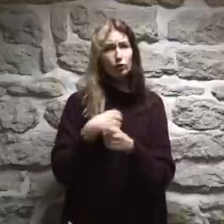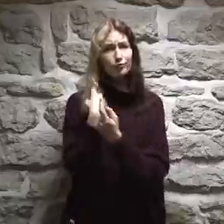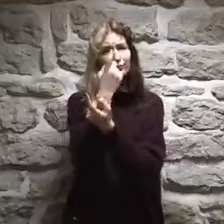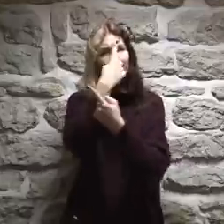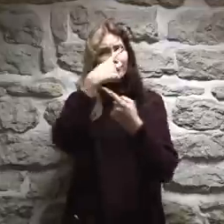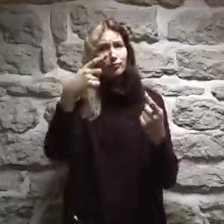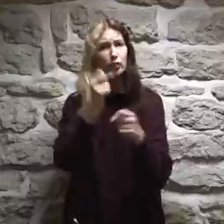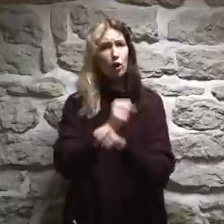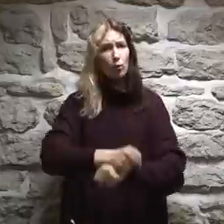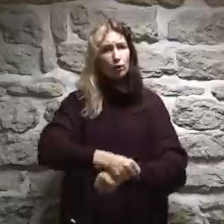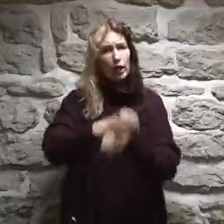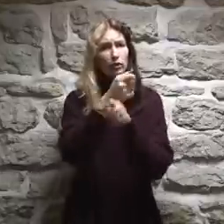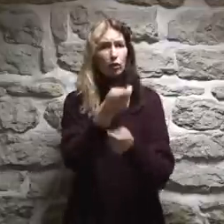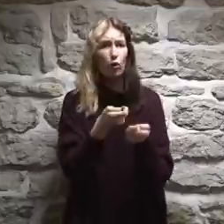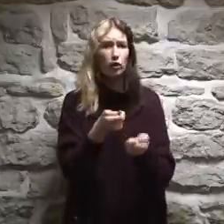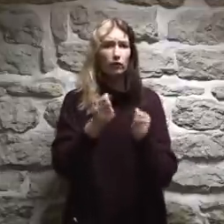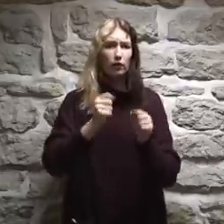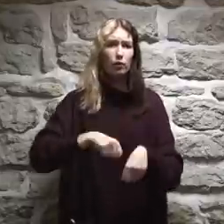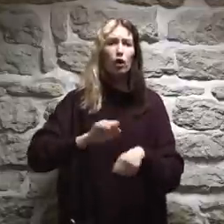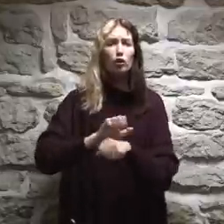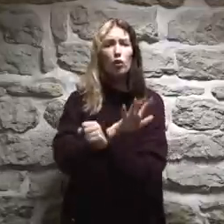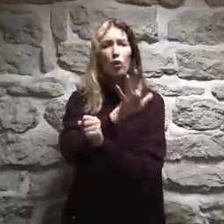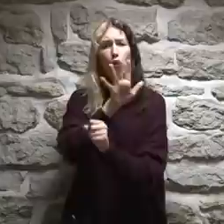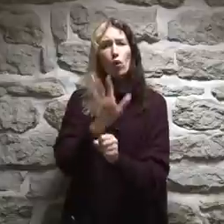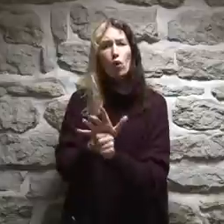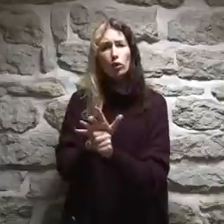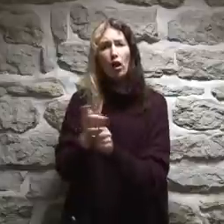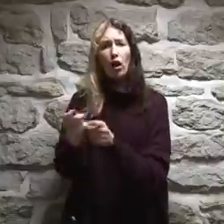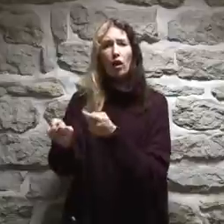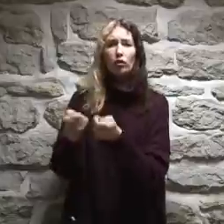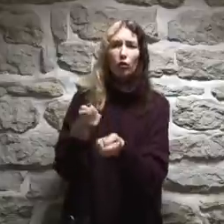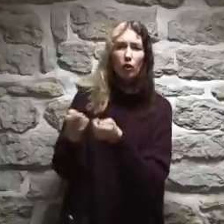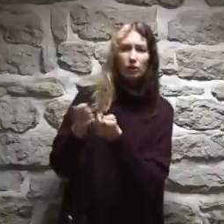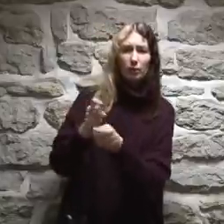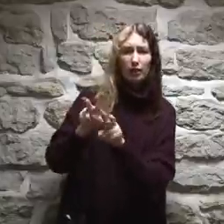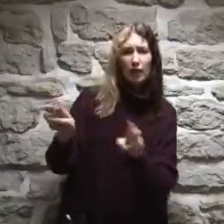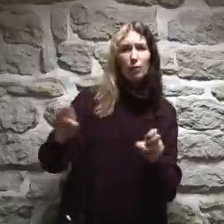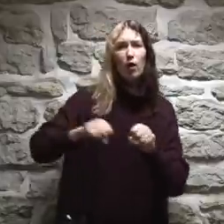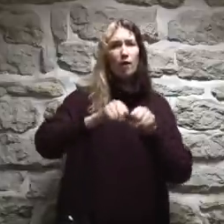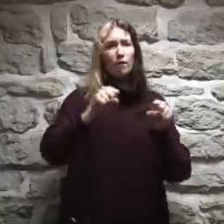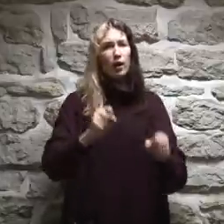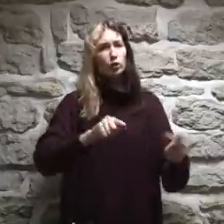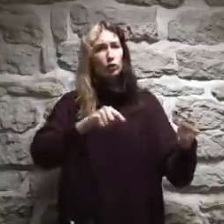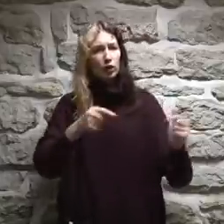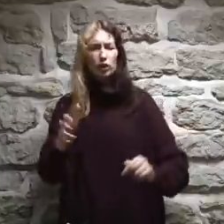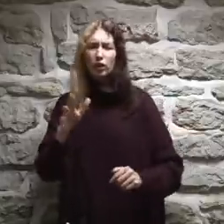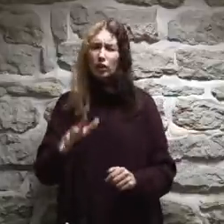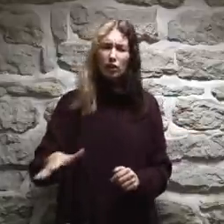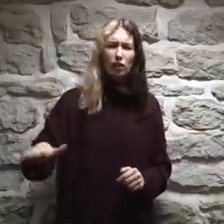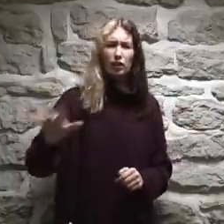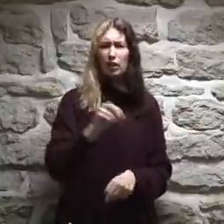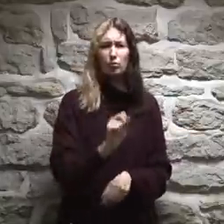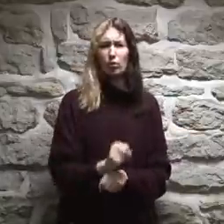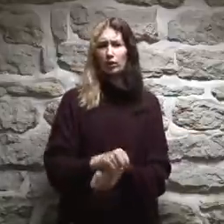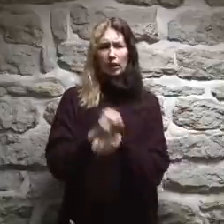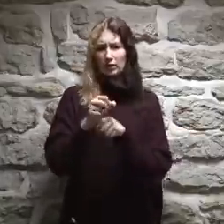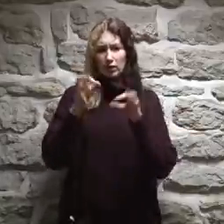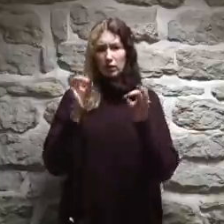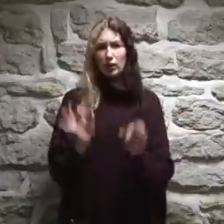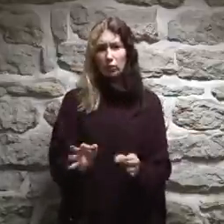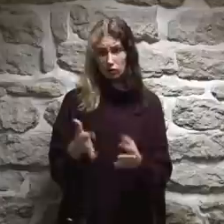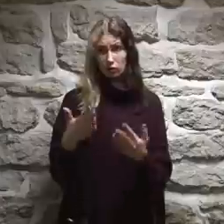oma protesti, olgu see siis koroonakriisi ohjeldamise seisukohast, valitsuse vastu, kõigil on õigus seda teha ja seda ka